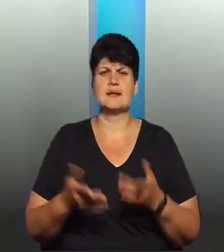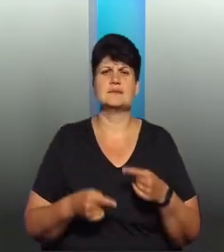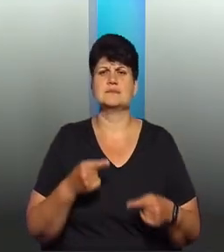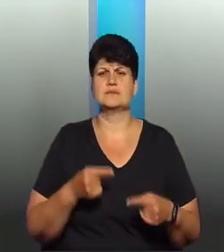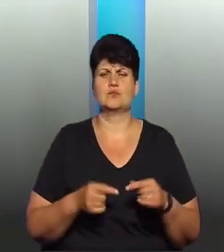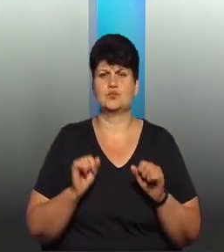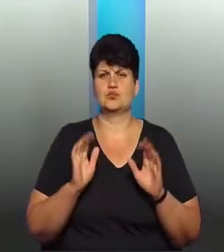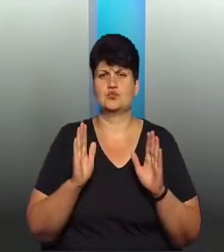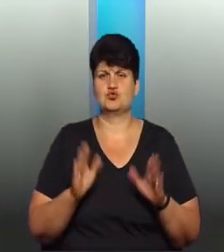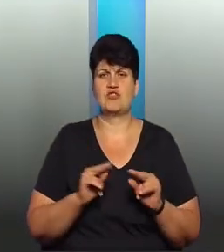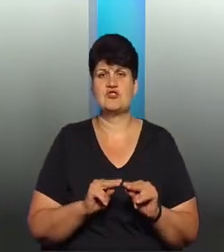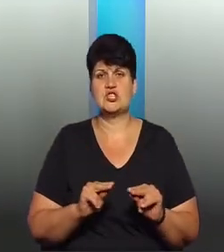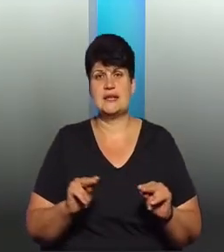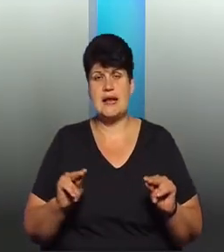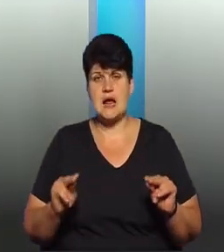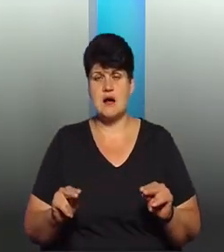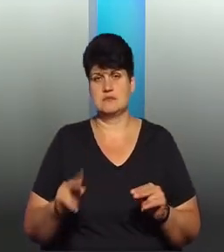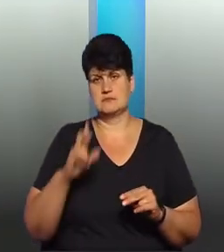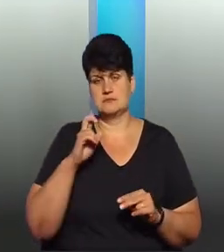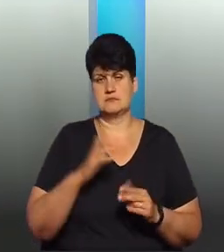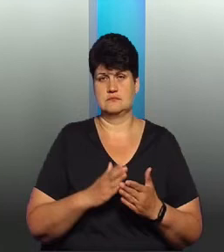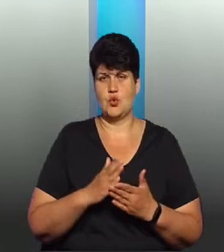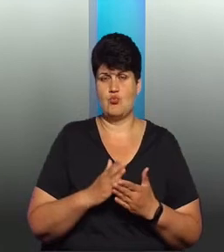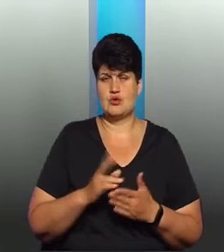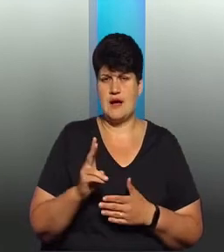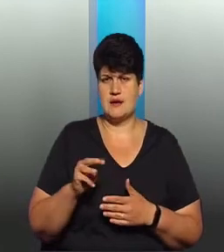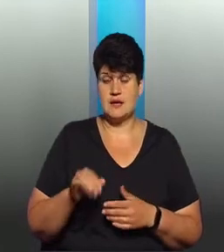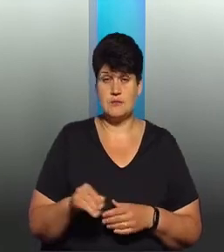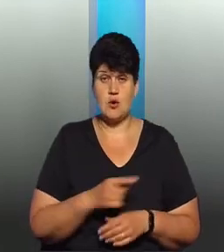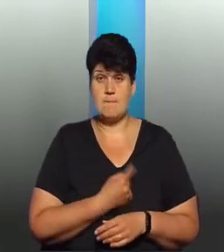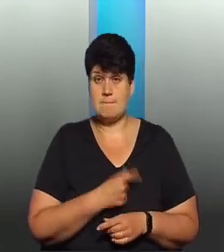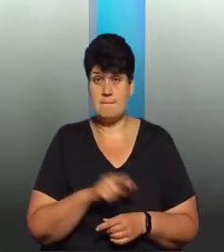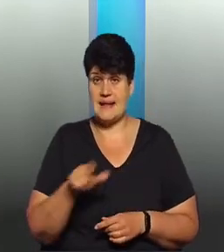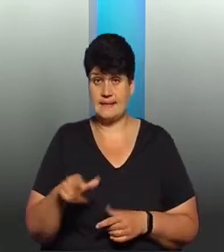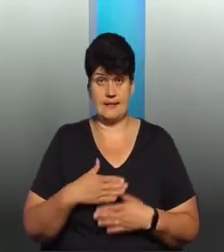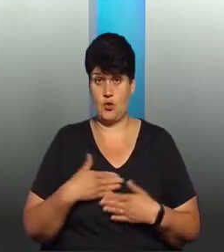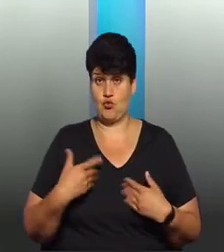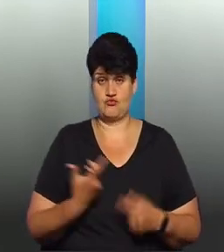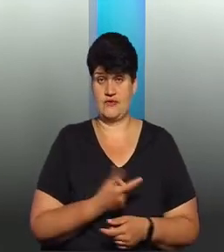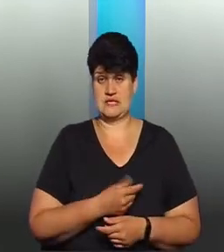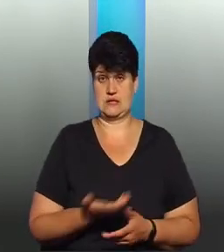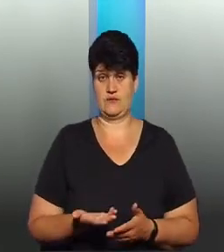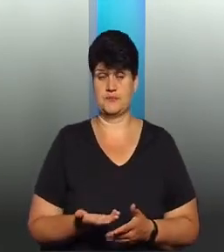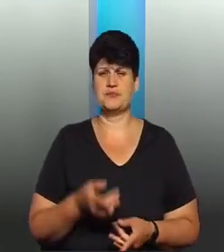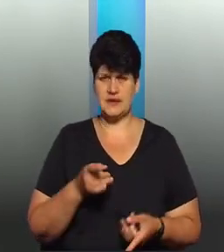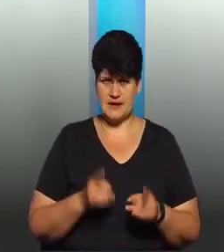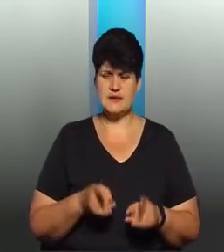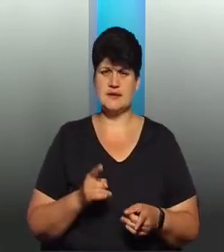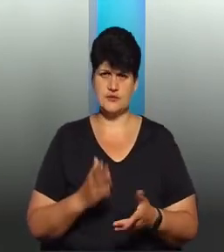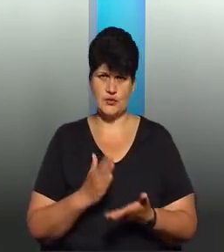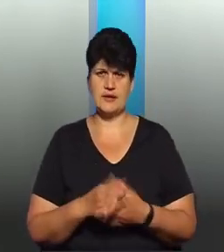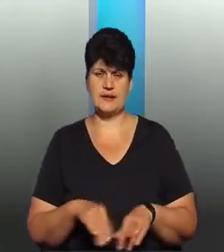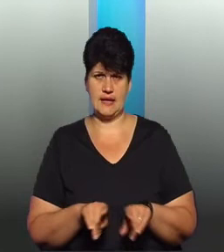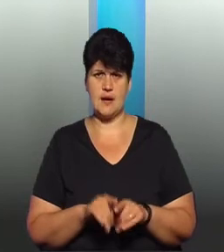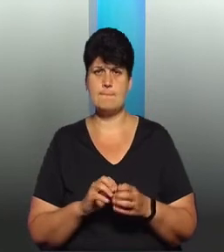чи комунальникам тим самим, якщо і медики не всі хочуть вакцинуватися? Дійсно, є така проблема. Частина медиків